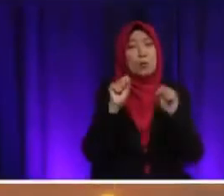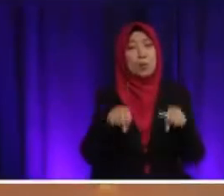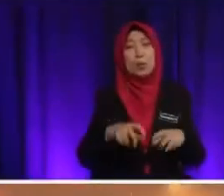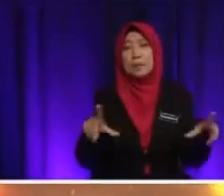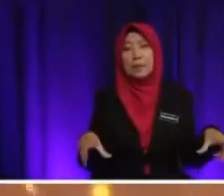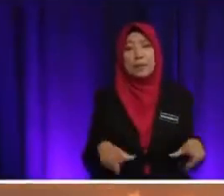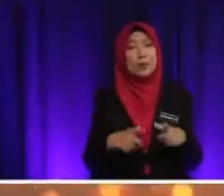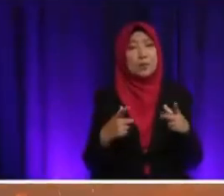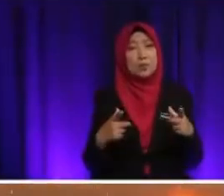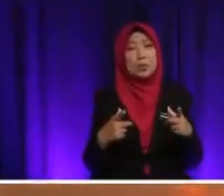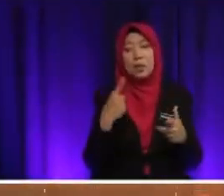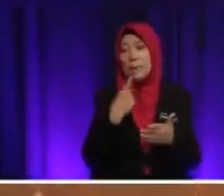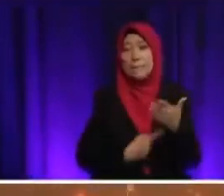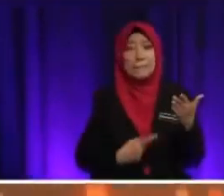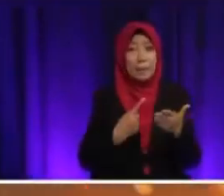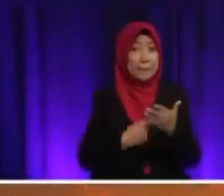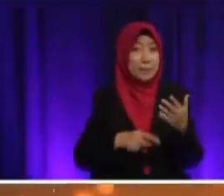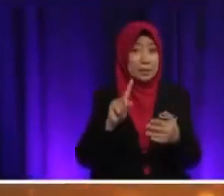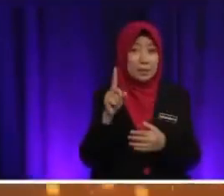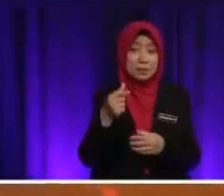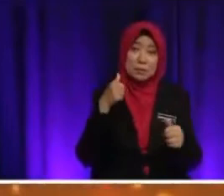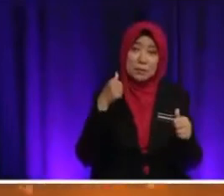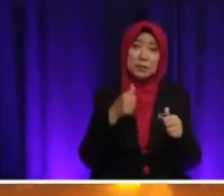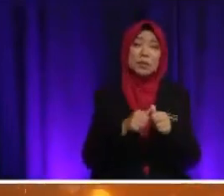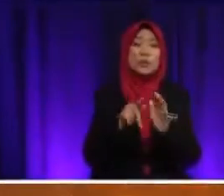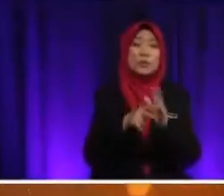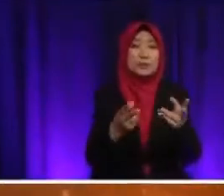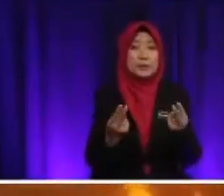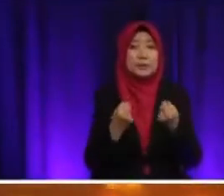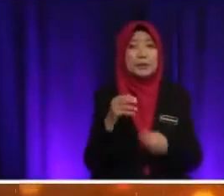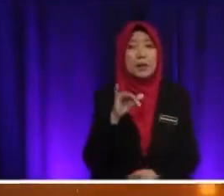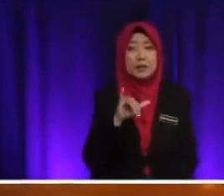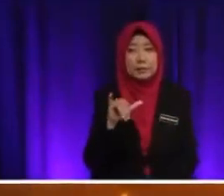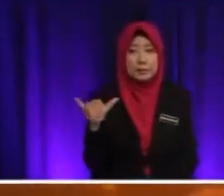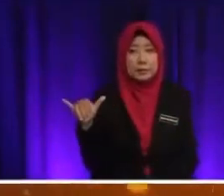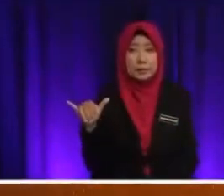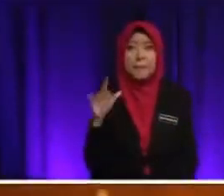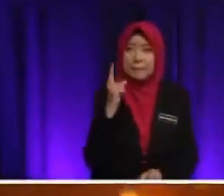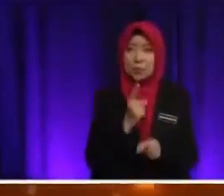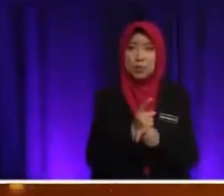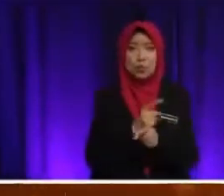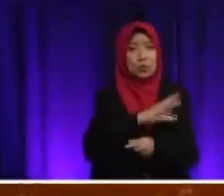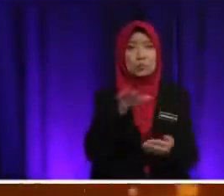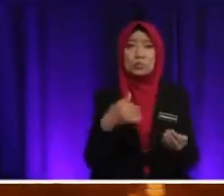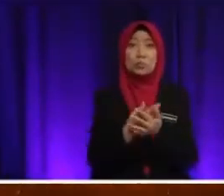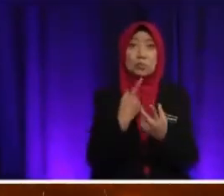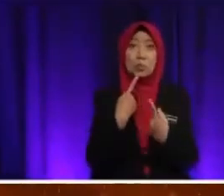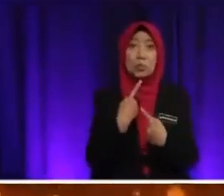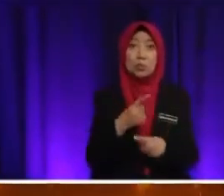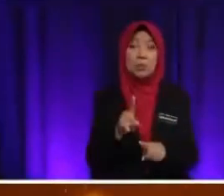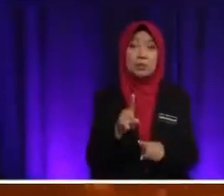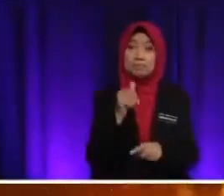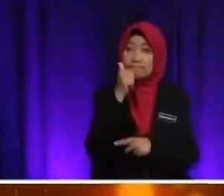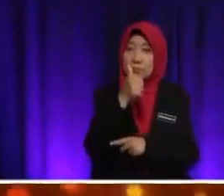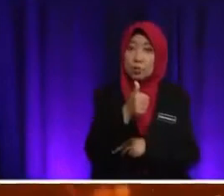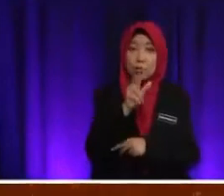apa sahaja mengikut kehendaknya. Okey, bagus tu. Semua jawapan betul. Dua markah juga untuk Syafiza. Okay. Cuma saya